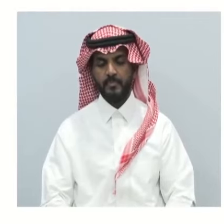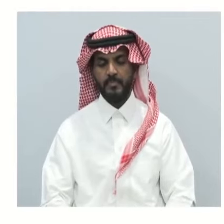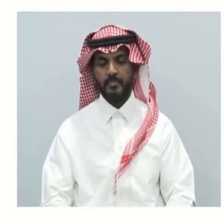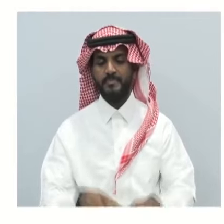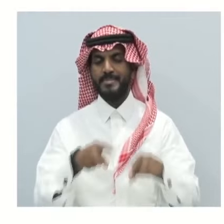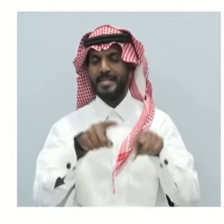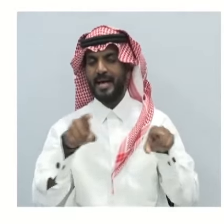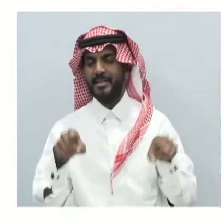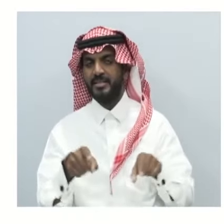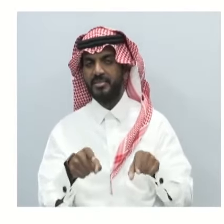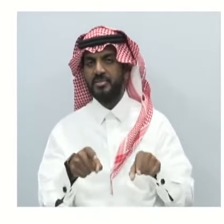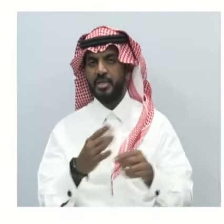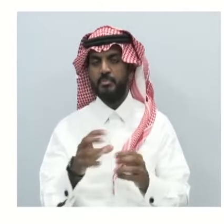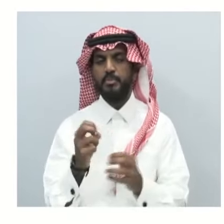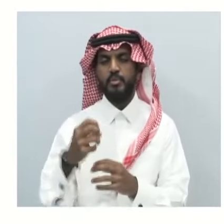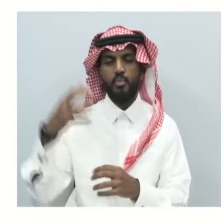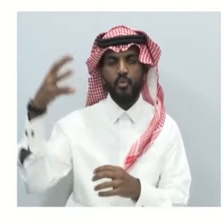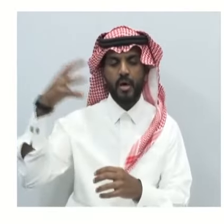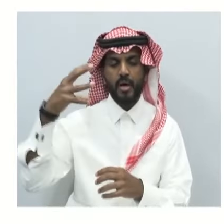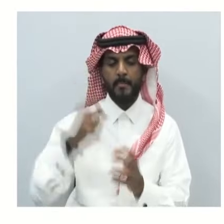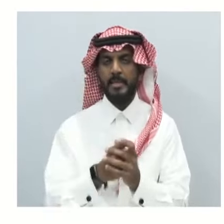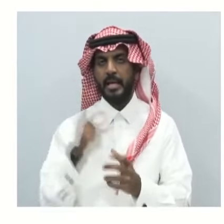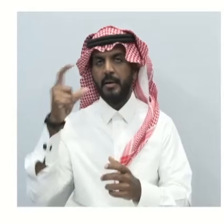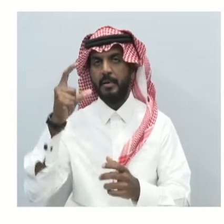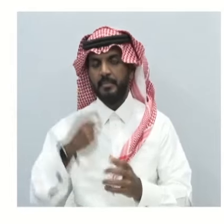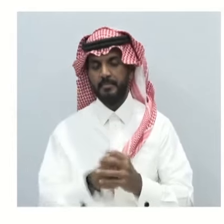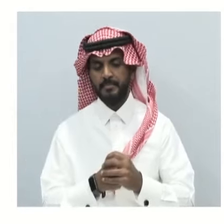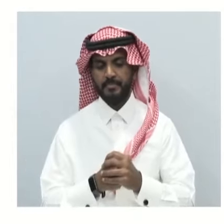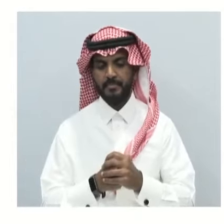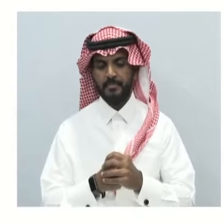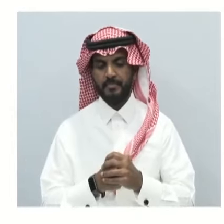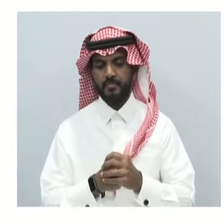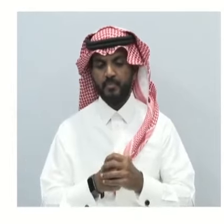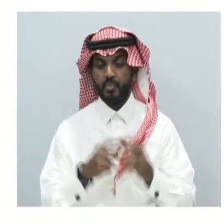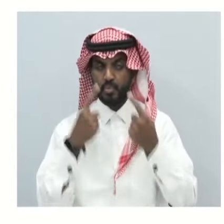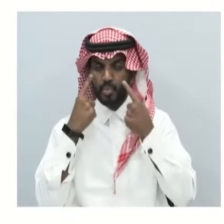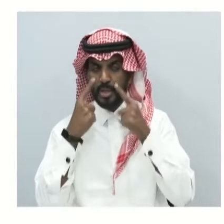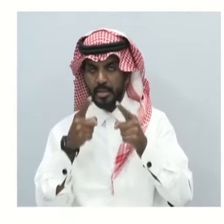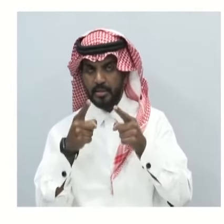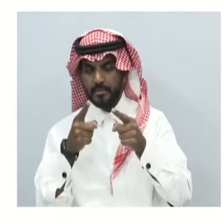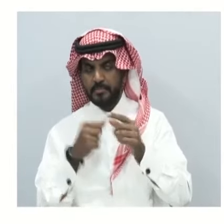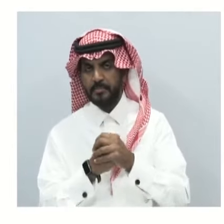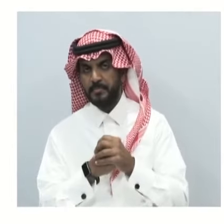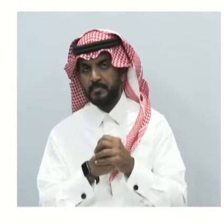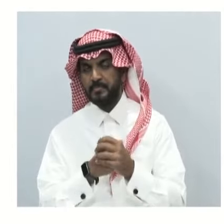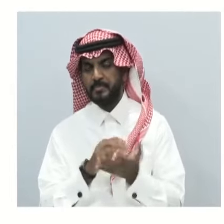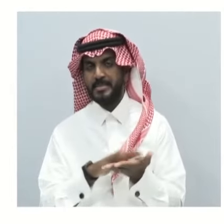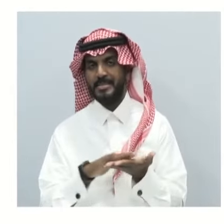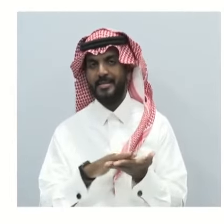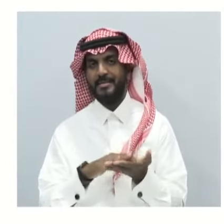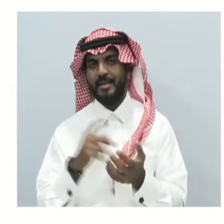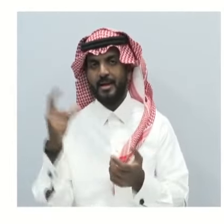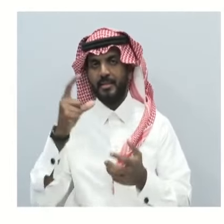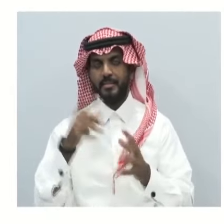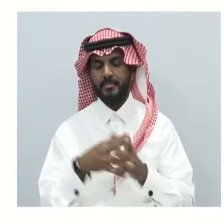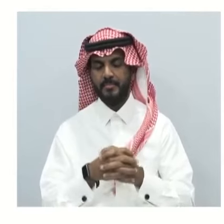مساحه الجانب المضاء من القمر التي يمكن مشاهدتها من